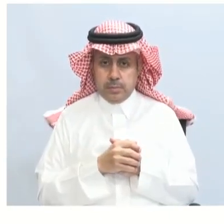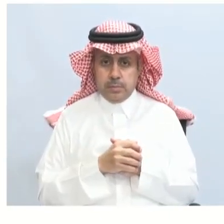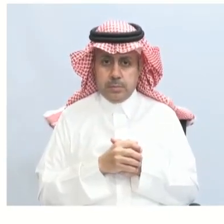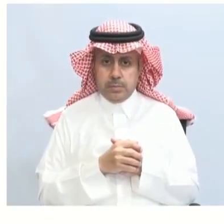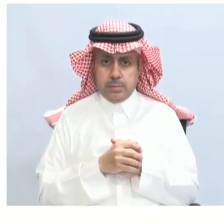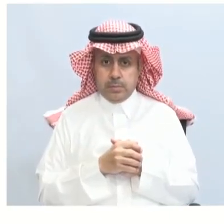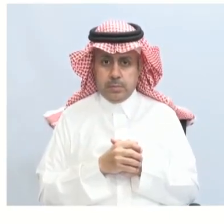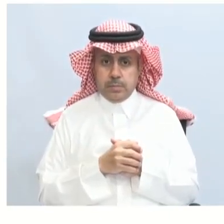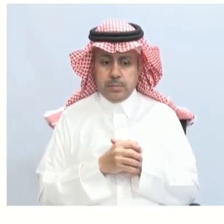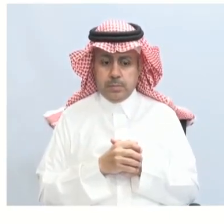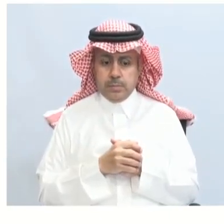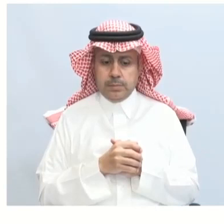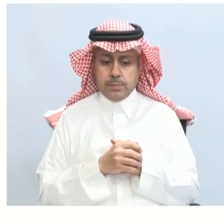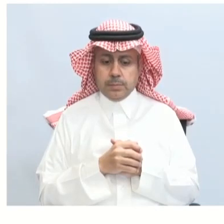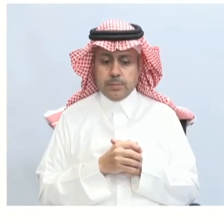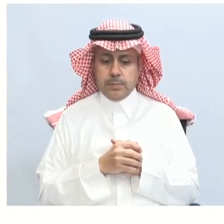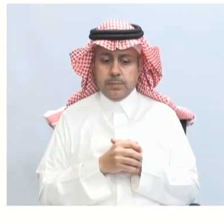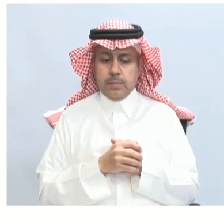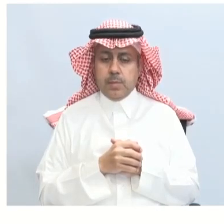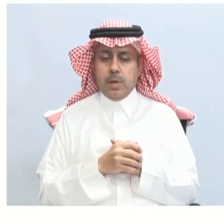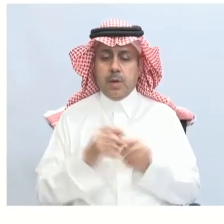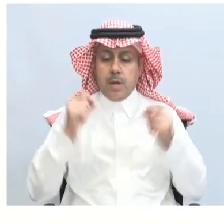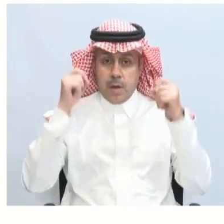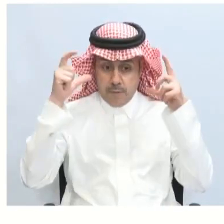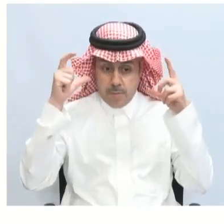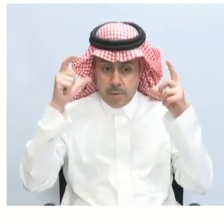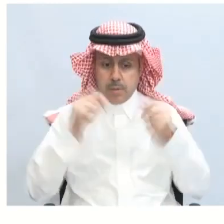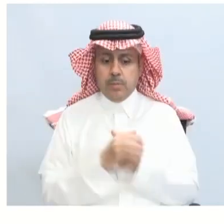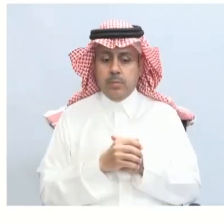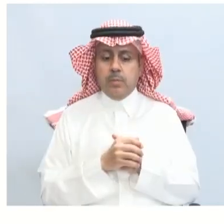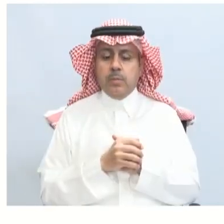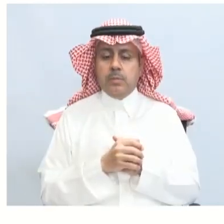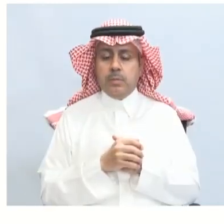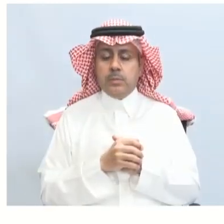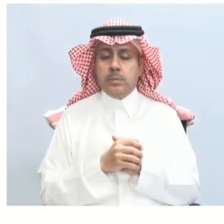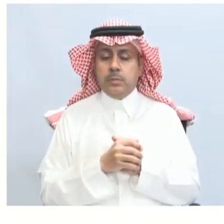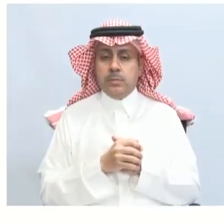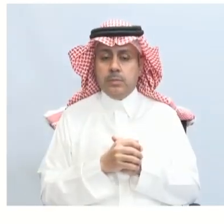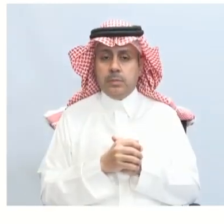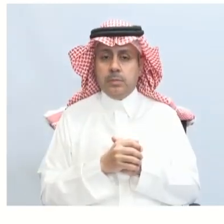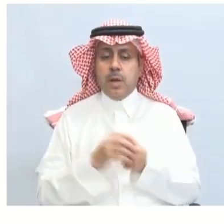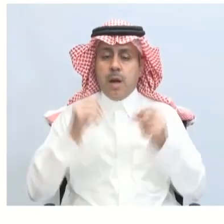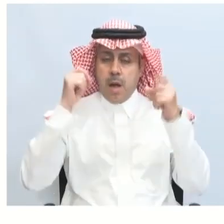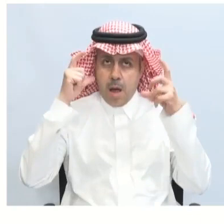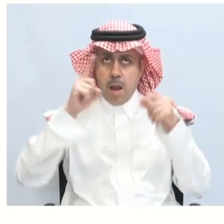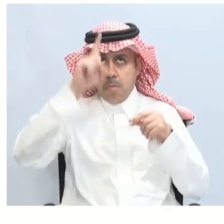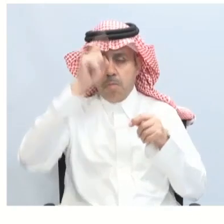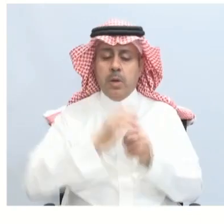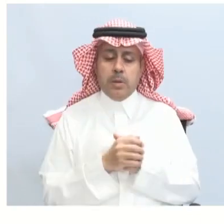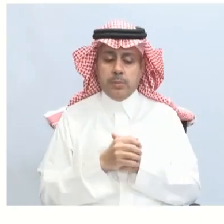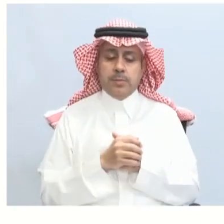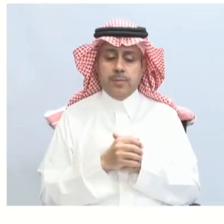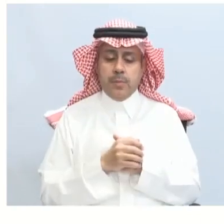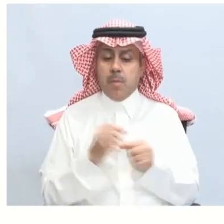الثلاث احسنتم نقول الاجابه الصحيحه ان الامثال في القران الكريم لا يفهمها الا العالم